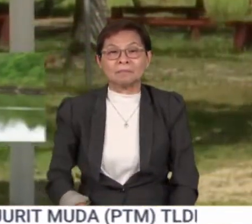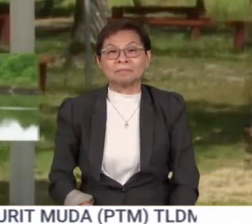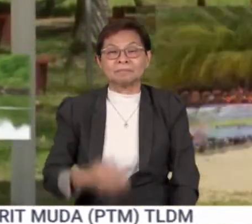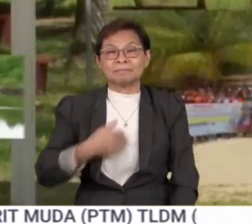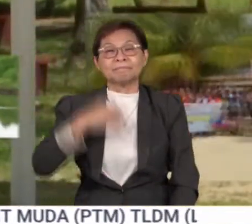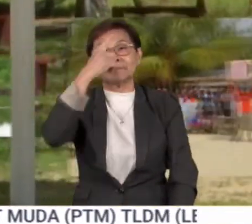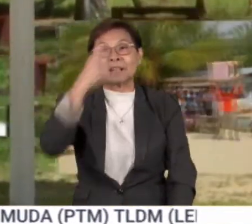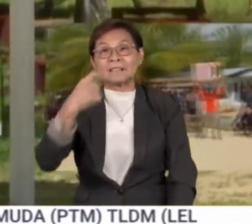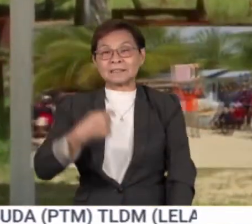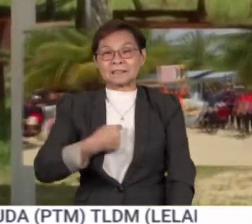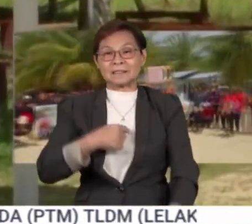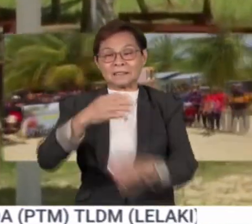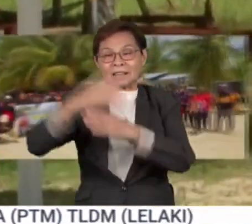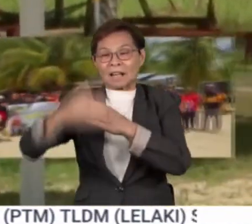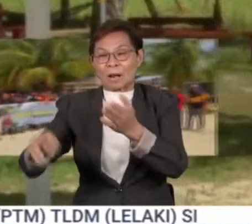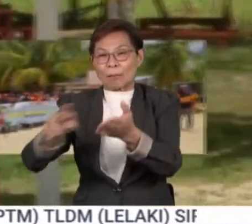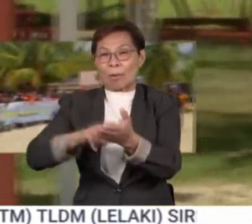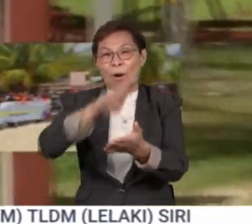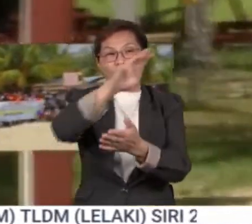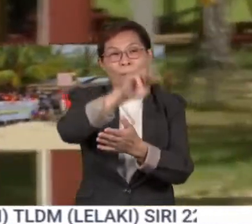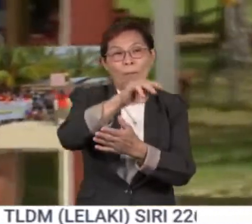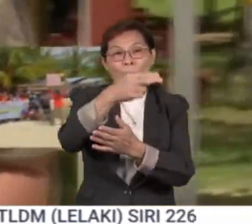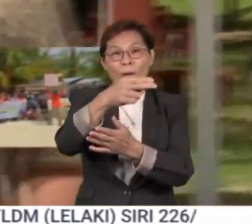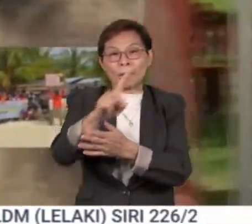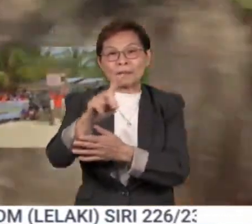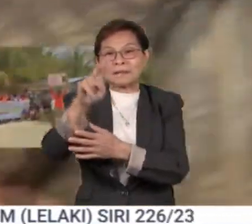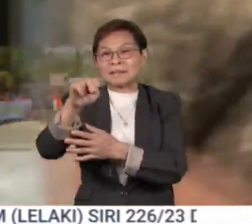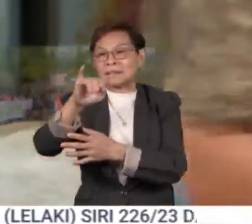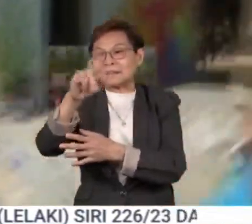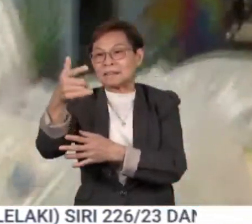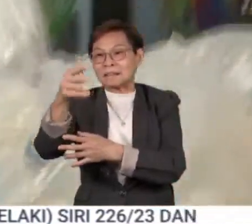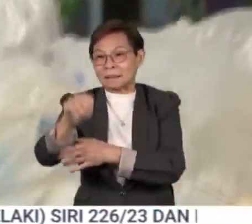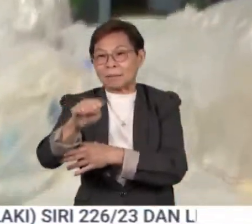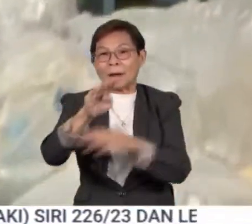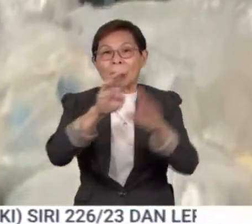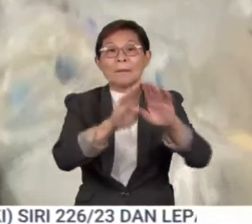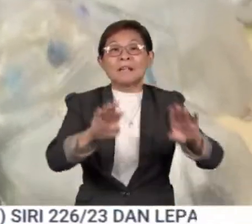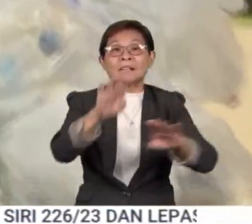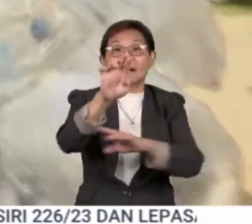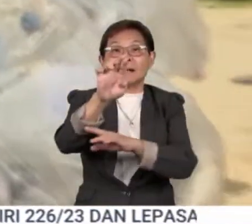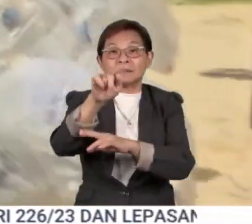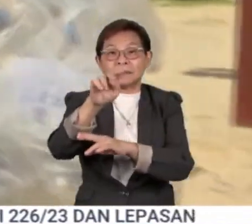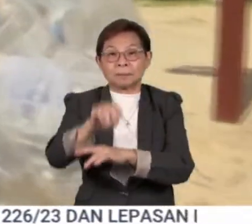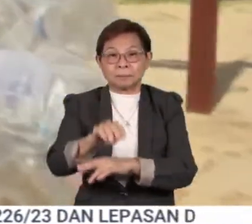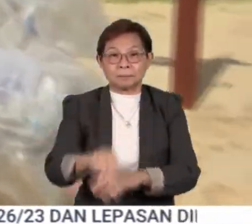tanya selera. Sekian laporan Muhammad Zulhan Nizam, Berita RTN.